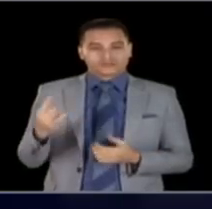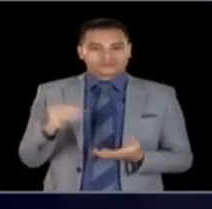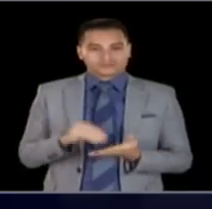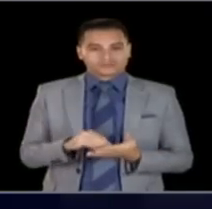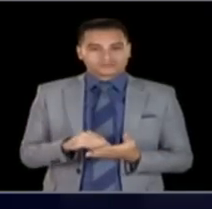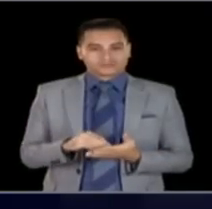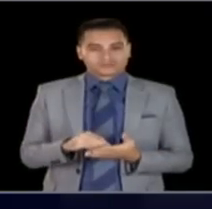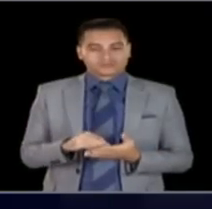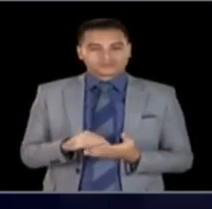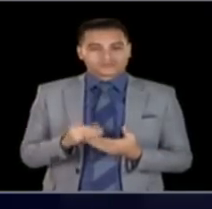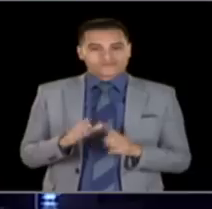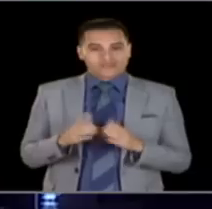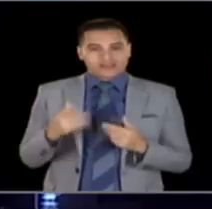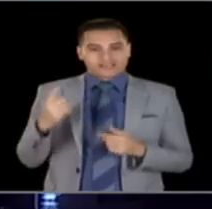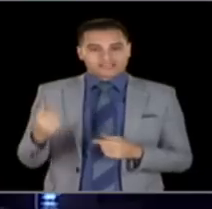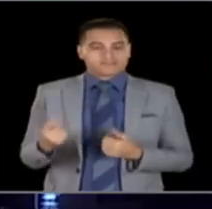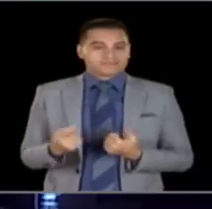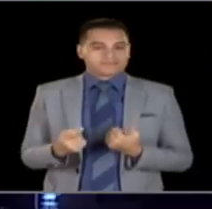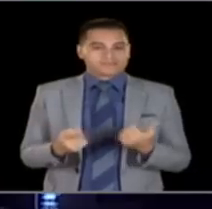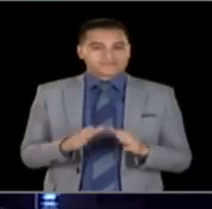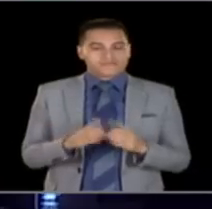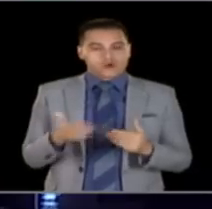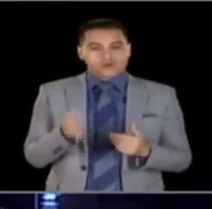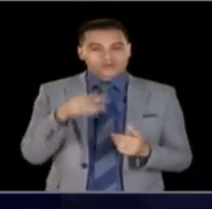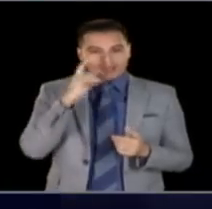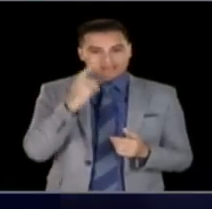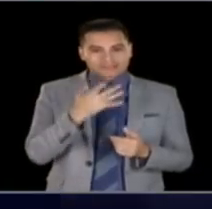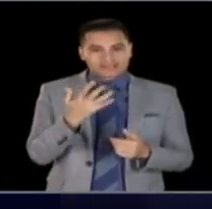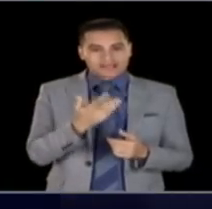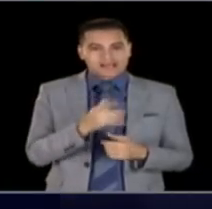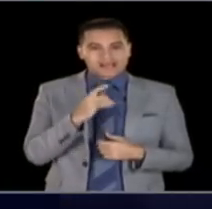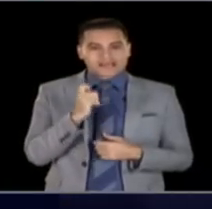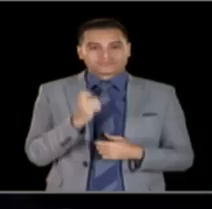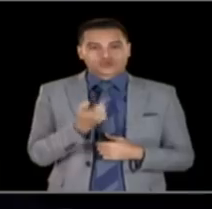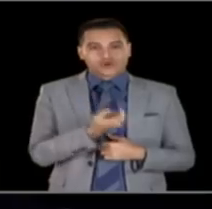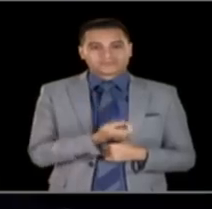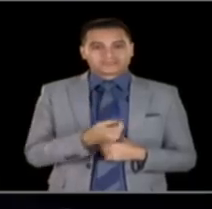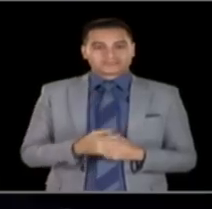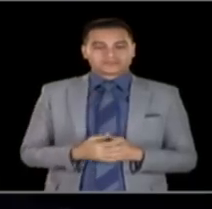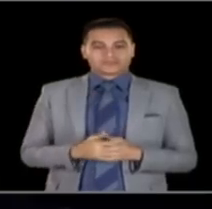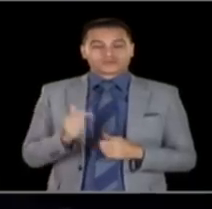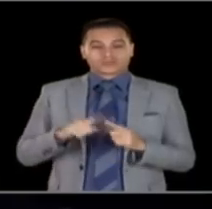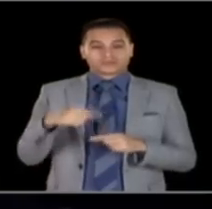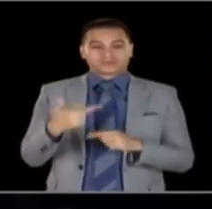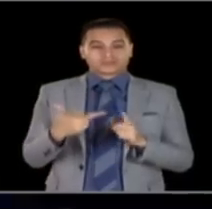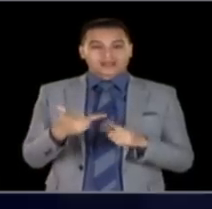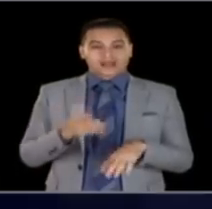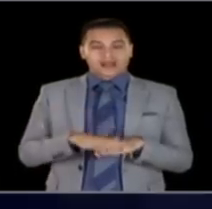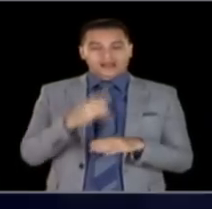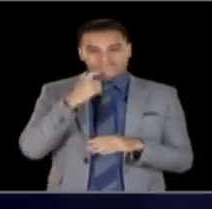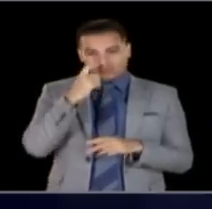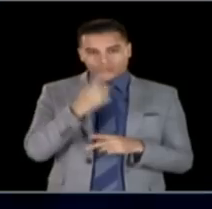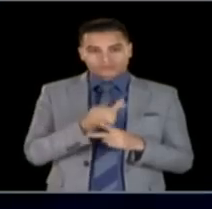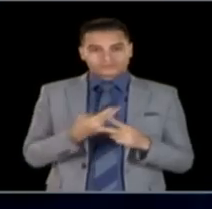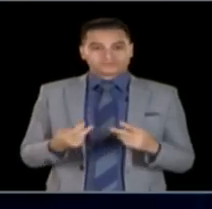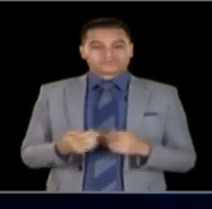نقط. الضربة القاضية الحوت الأزرق 55. ودلوقتي مع الفقرة الثالثة، فقرة